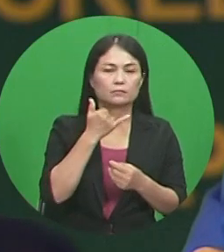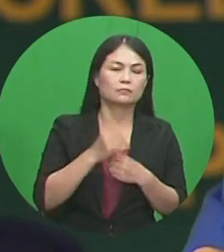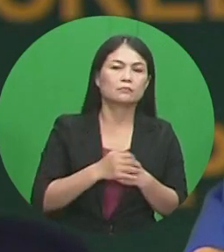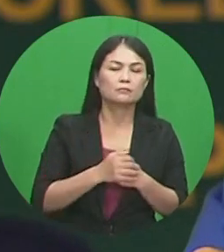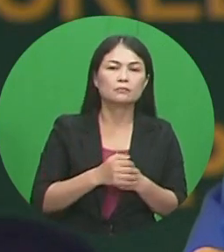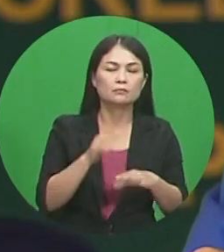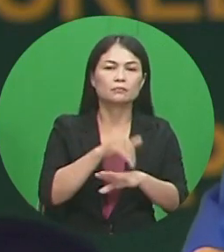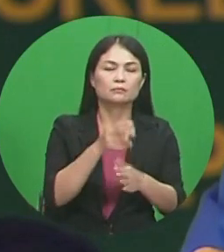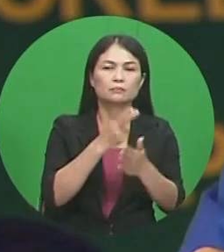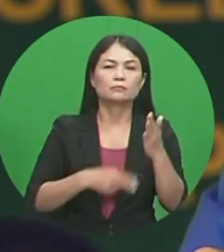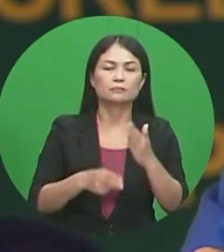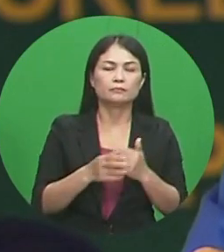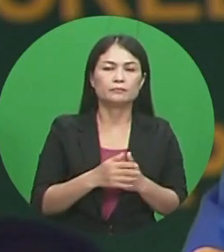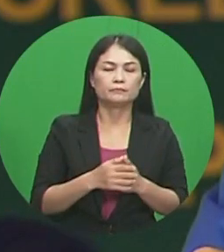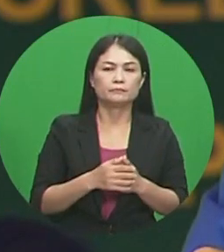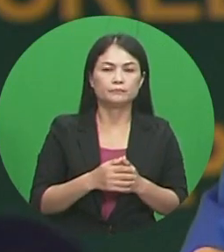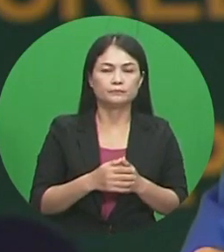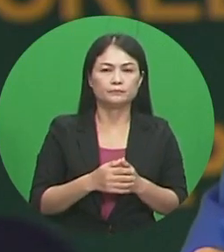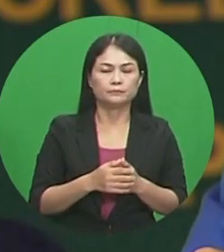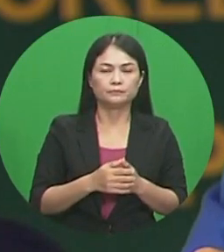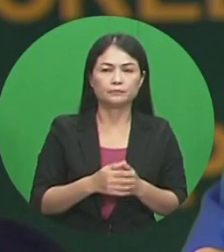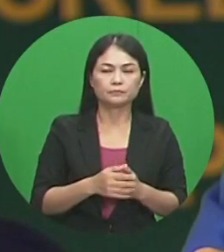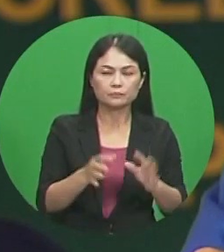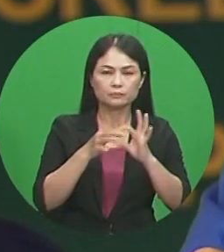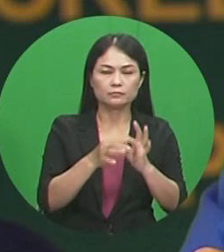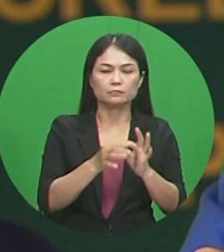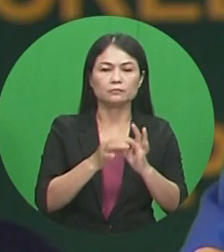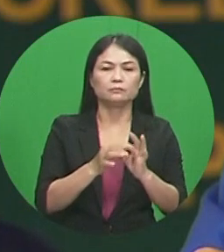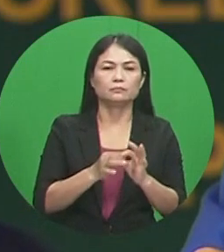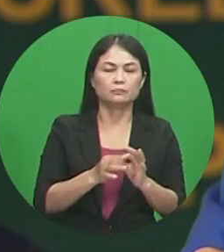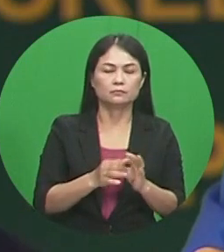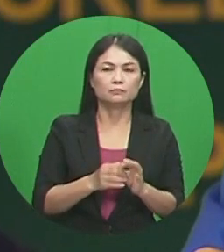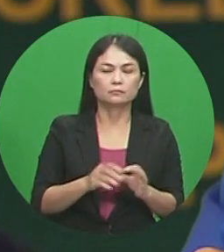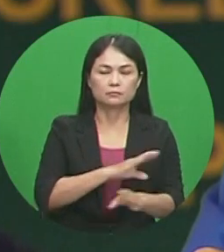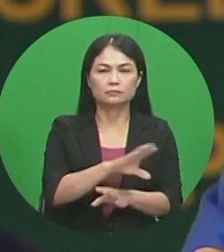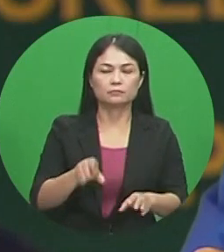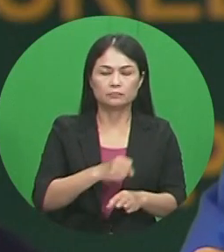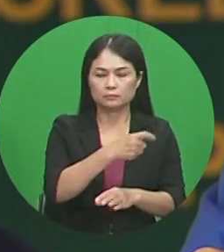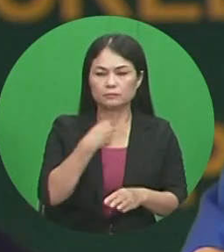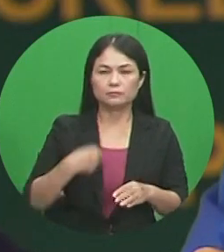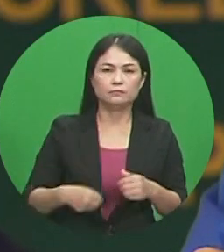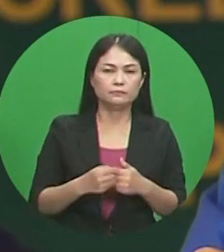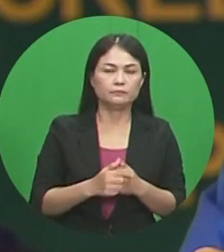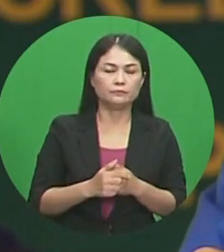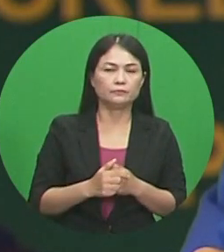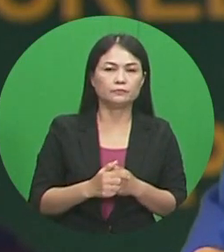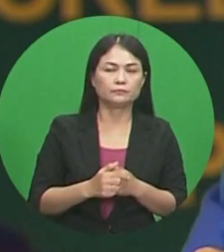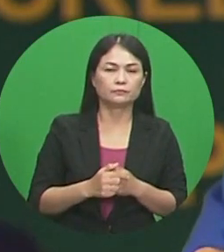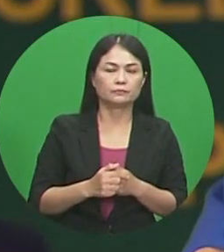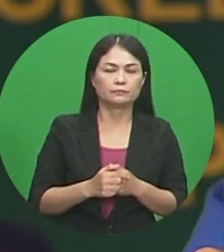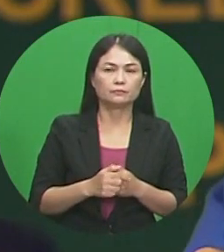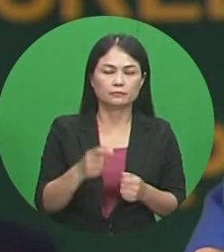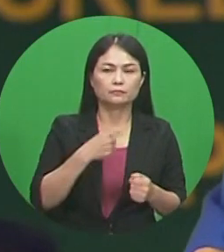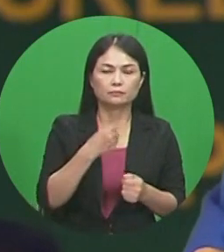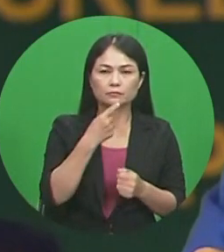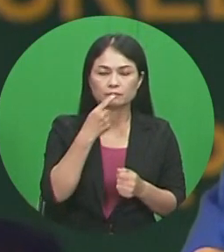ទៅលើអ្វីដែលជាទំនាក់ទំនងរវាងកម្ពុជាចិនខ្ញុំក្រ